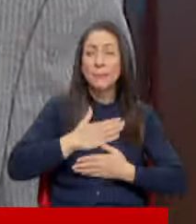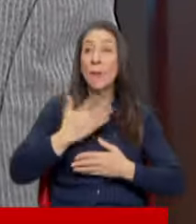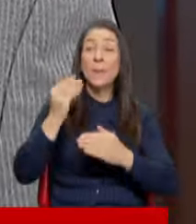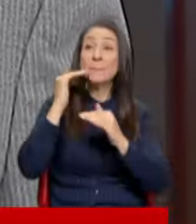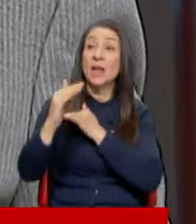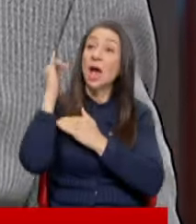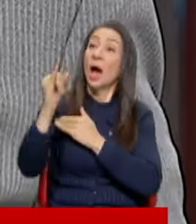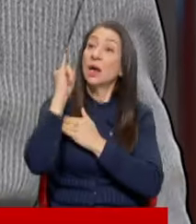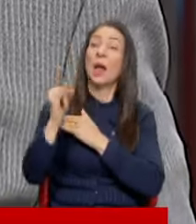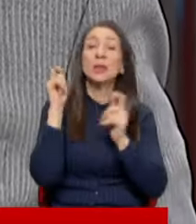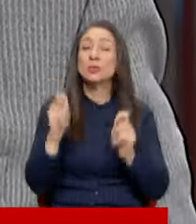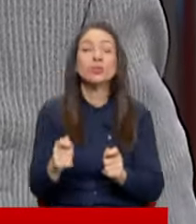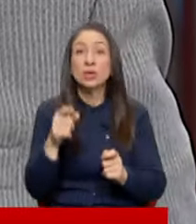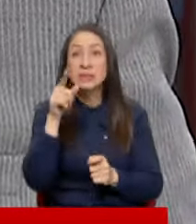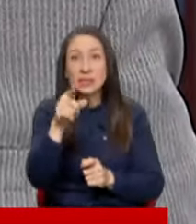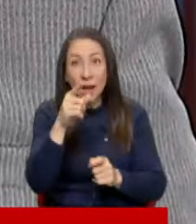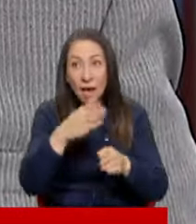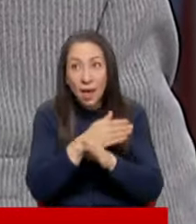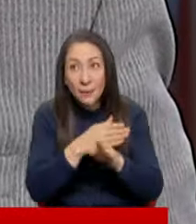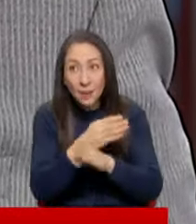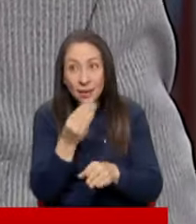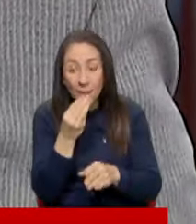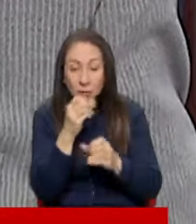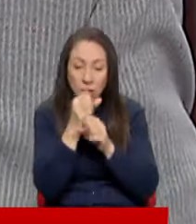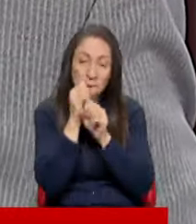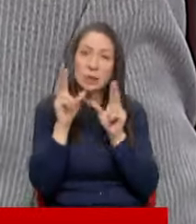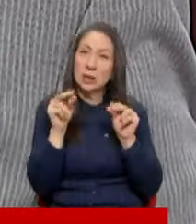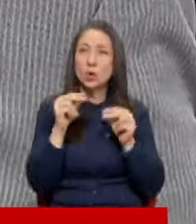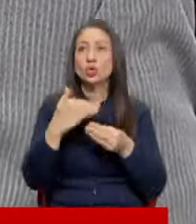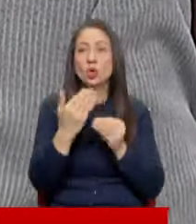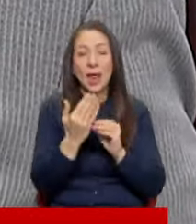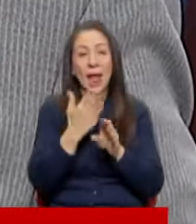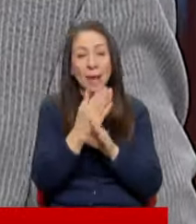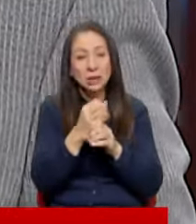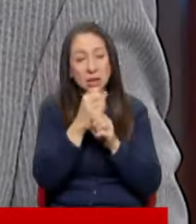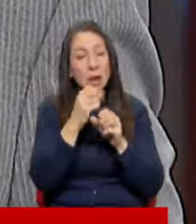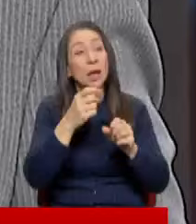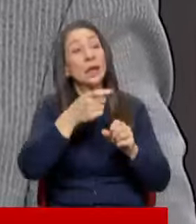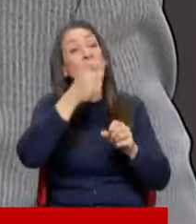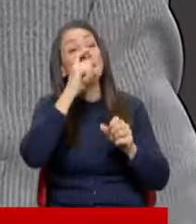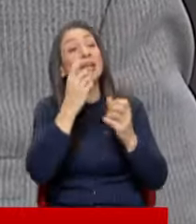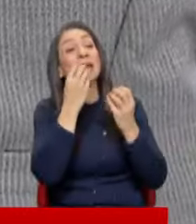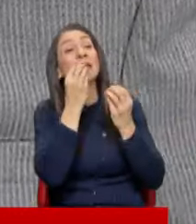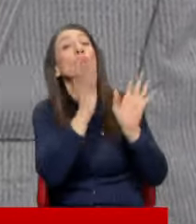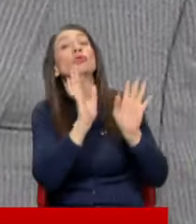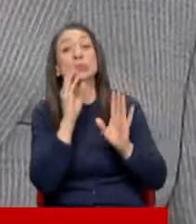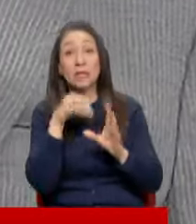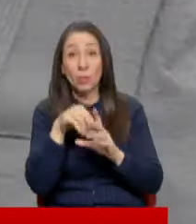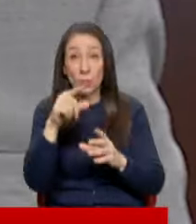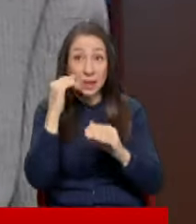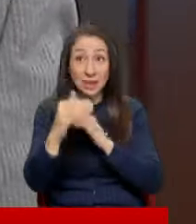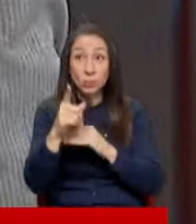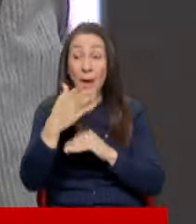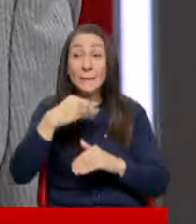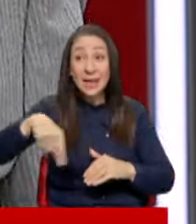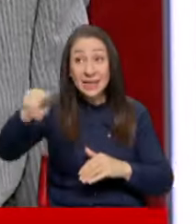millete hakaret ediyorsun sen ekmek yemekle geçiniyor soğan ekmekle reisin yedirmiyor diye bu milletin